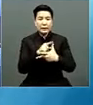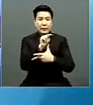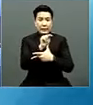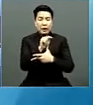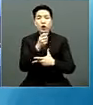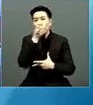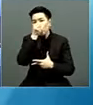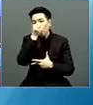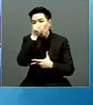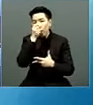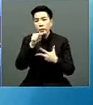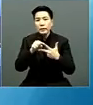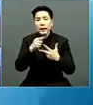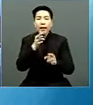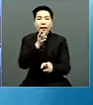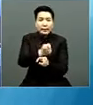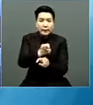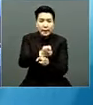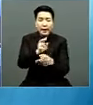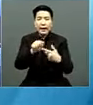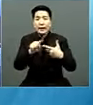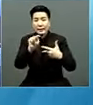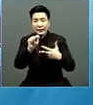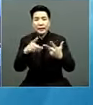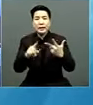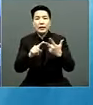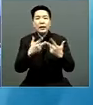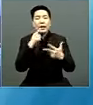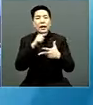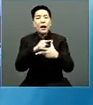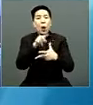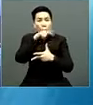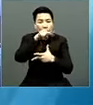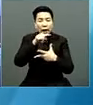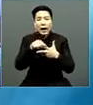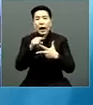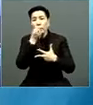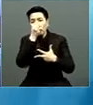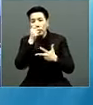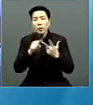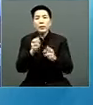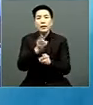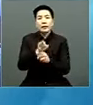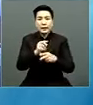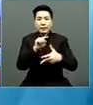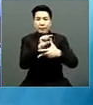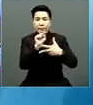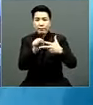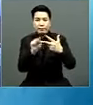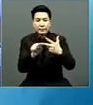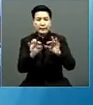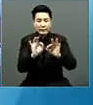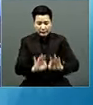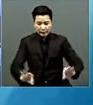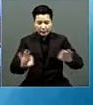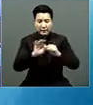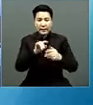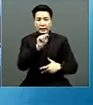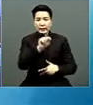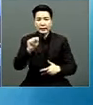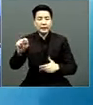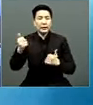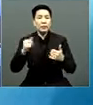ดสอบและ treat คือรักษานะครับ3อันนี้เป็นปัจจัยความสำเร็จที่สำคัญนะครับก็เป็นเรื่อง